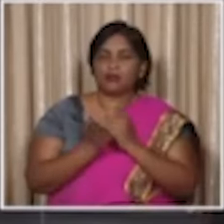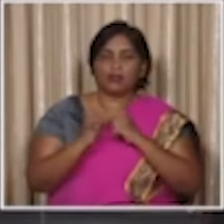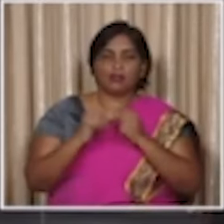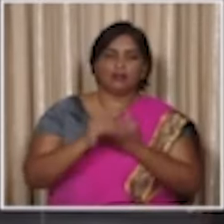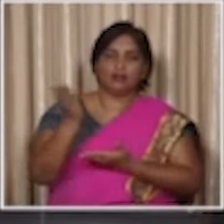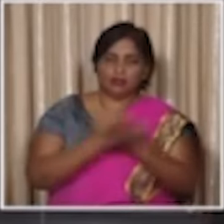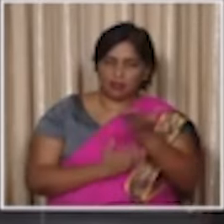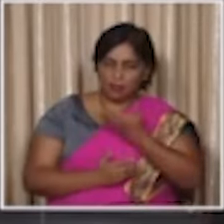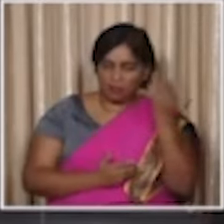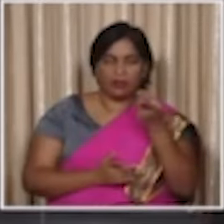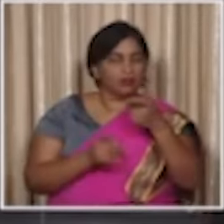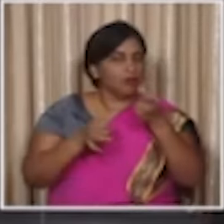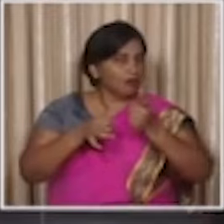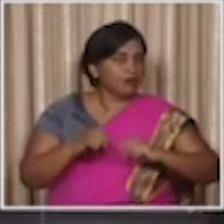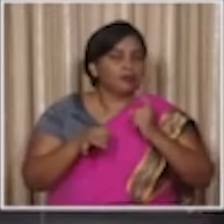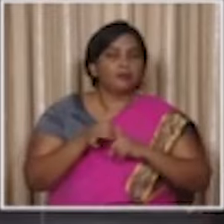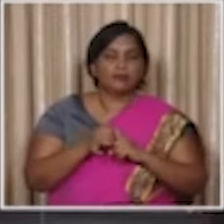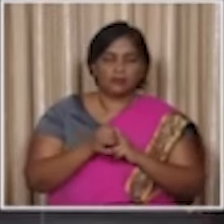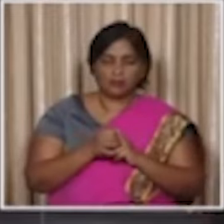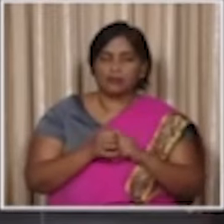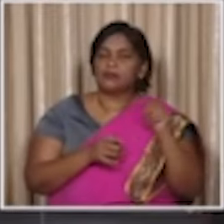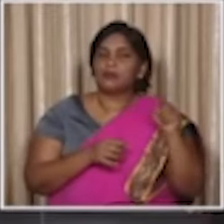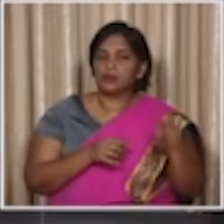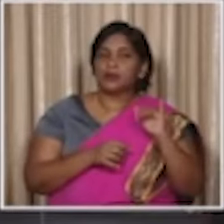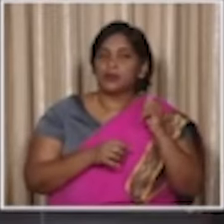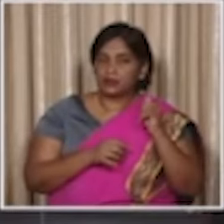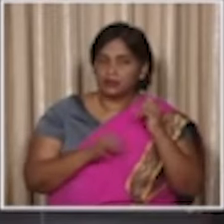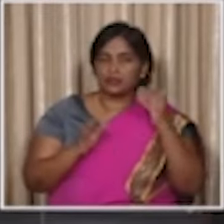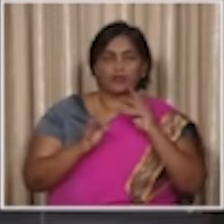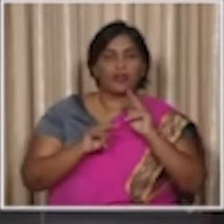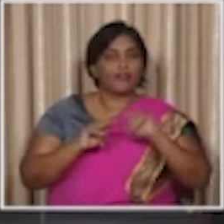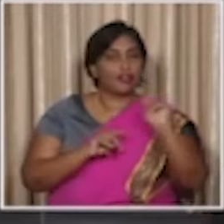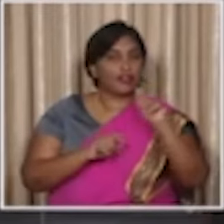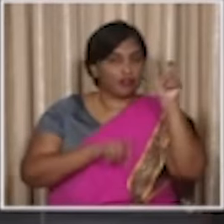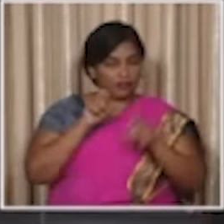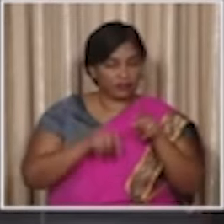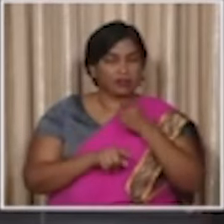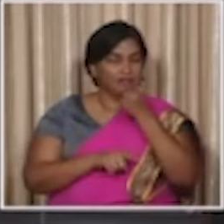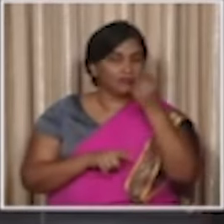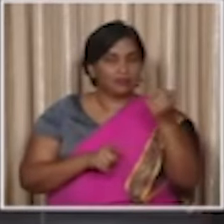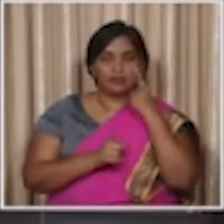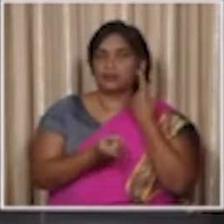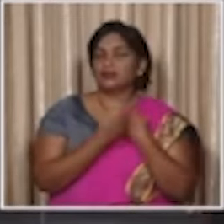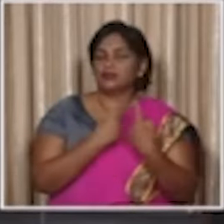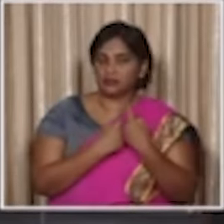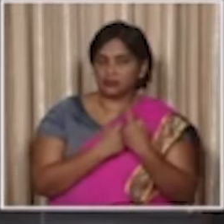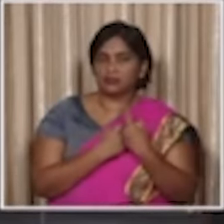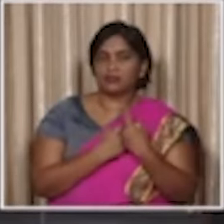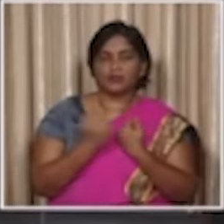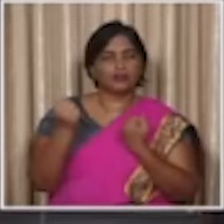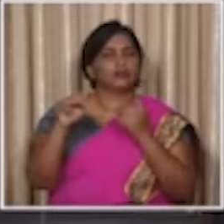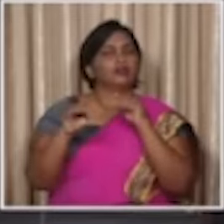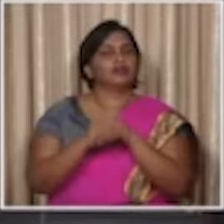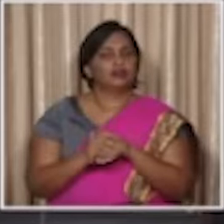දෙනවා. ඊළඟට මතුවෙන ප්‍රශ්නය තමයි මේ සමහර ශ්‍රේෂ්ඨ නිලධාරීන් මේ සමීක්ෂණ කටයුතු වලට